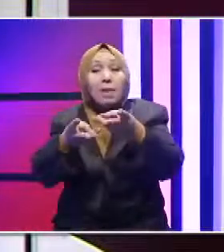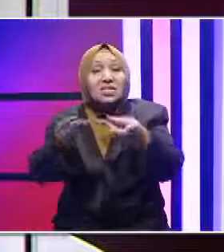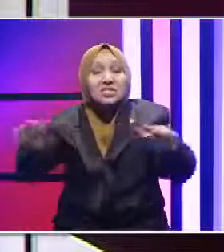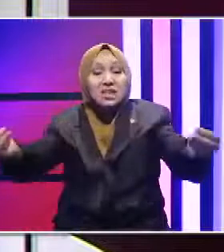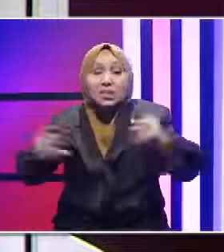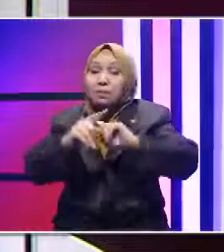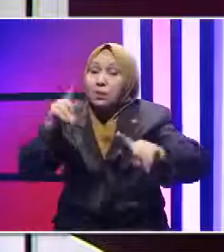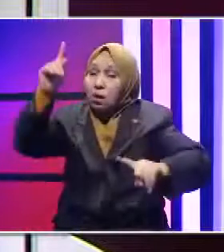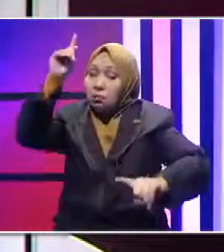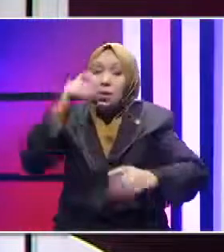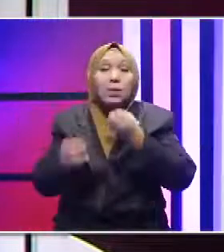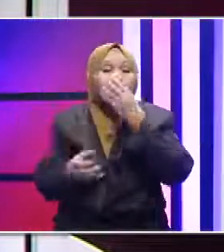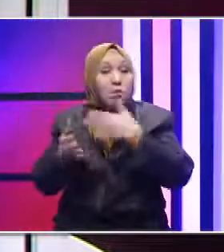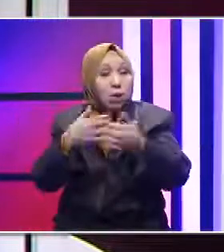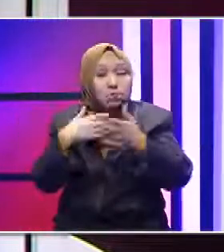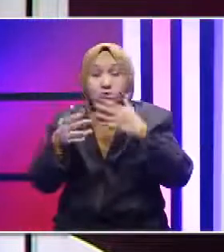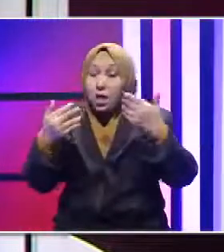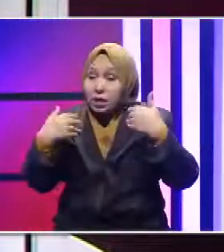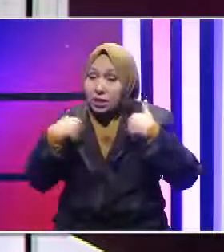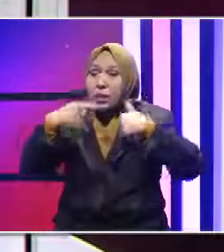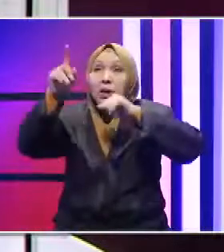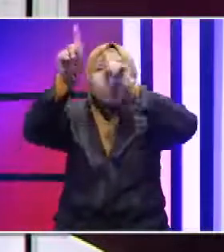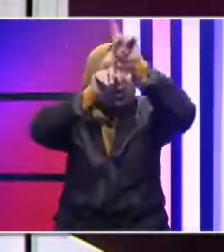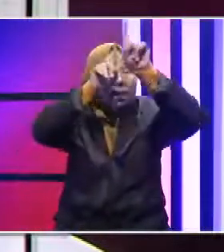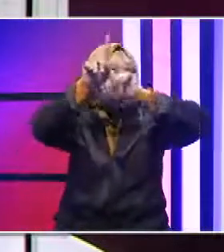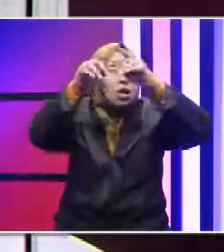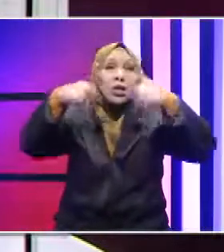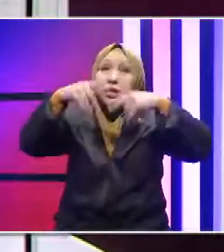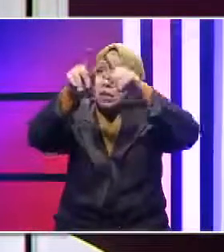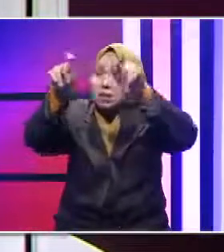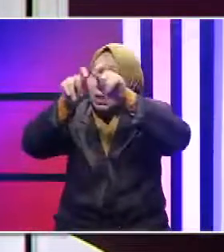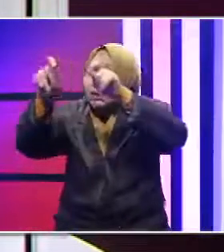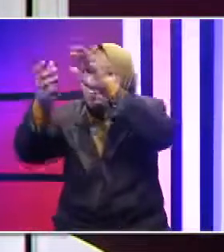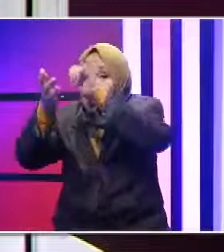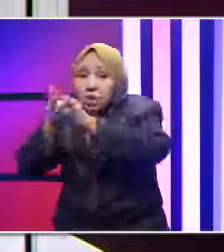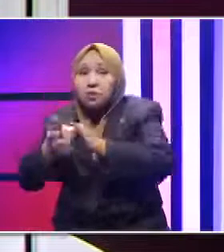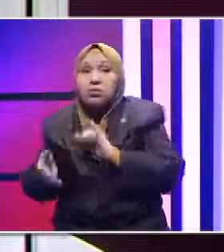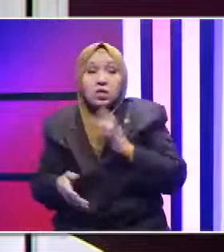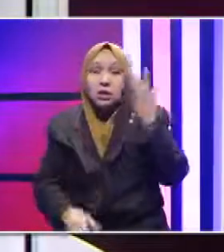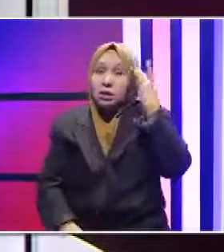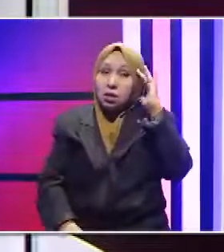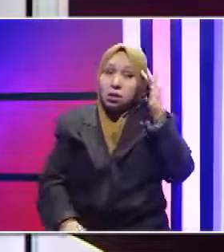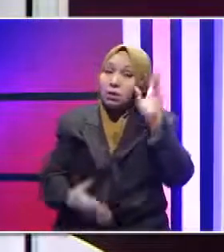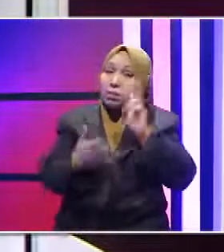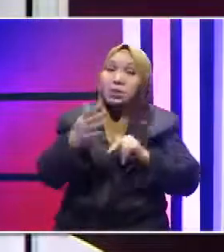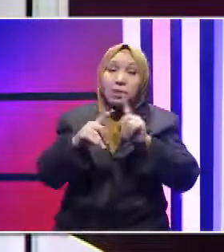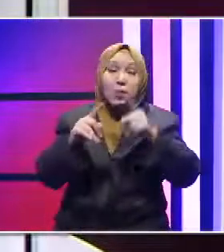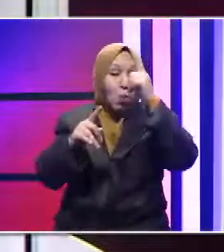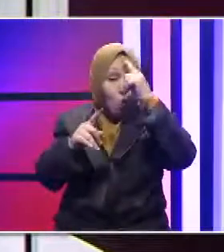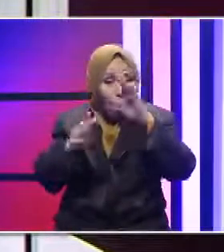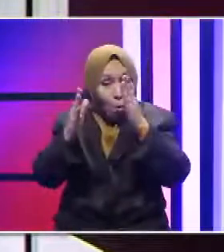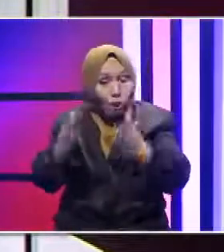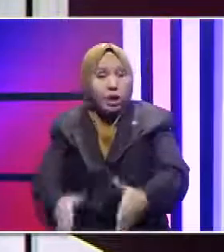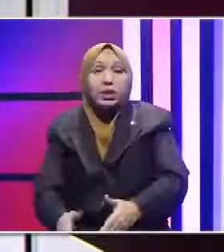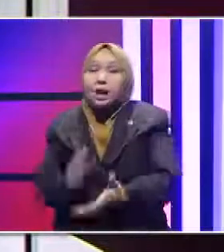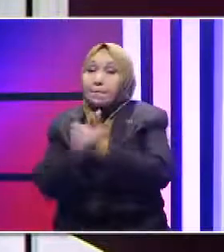Allah menyatakan walaupun dia sudah berada pada tempat-tempat yang begitu, ya, mungkin macam saya tak tahu nak baca ustaz ni, tapi bagi orang yang pakar pada